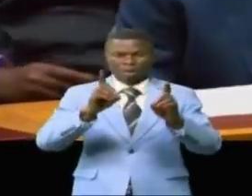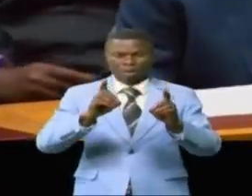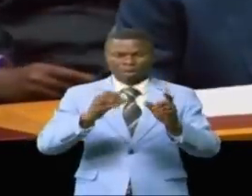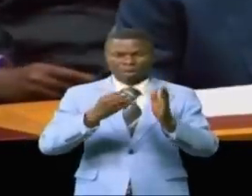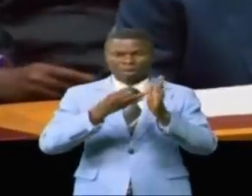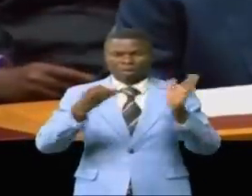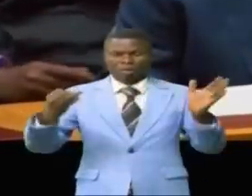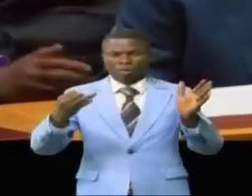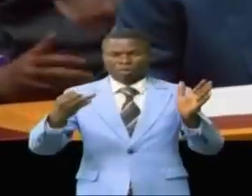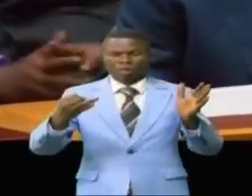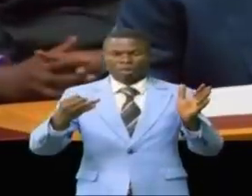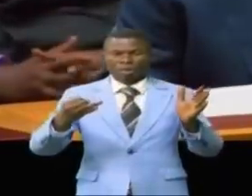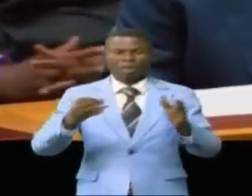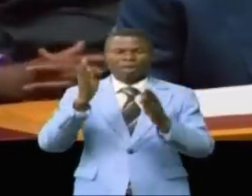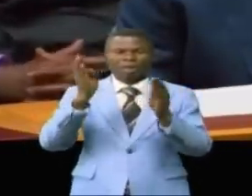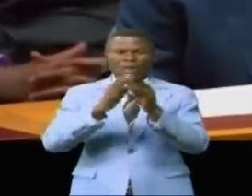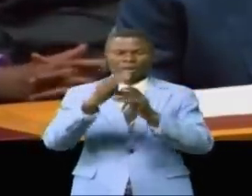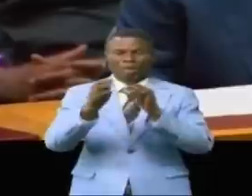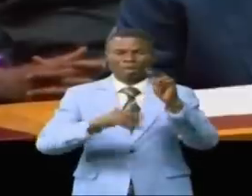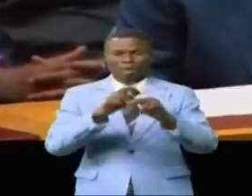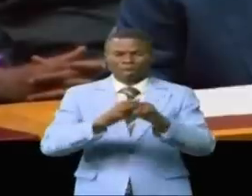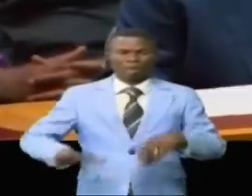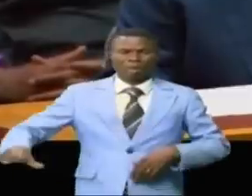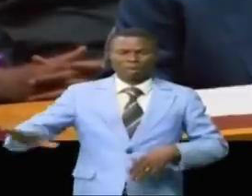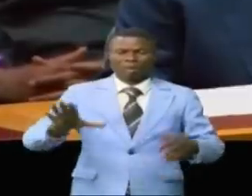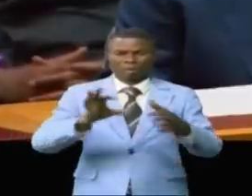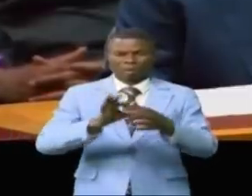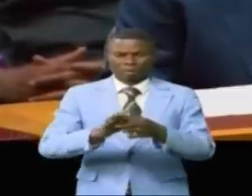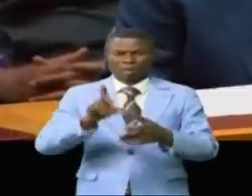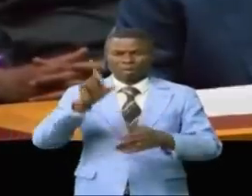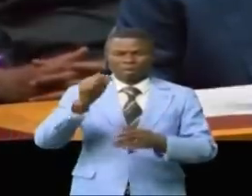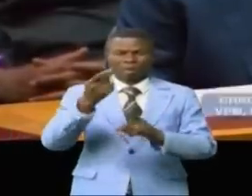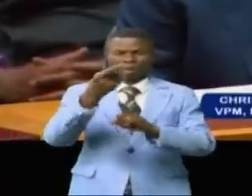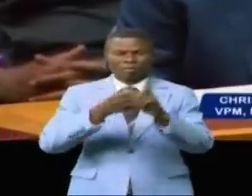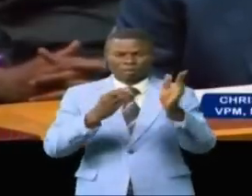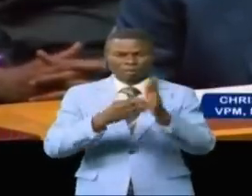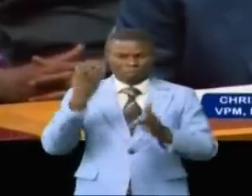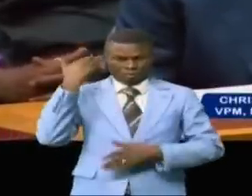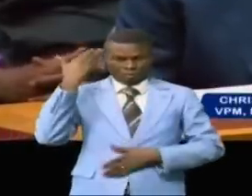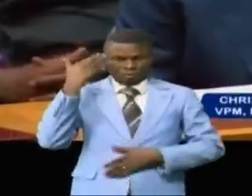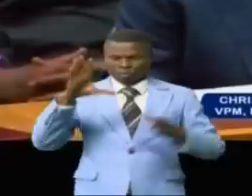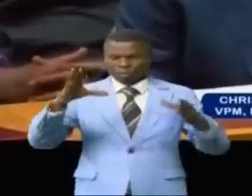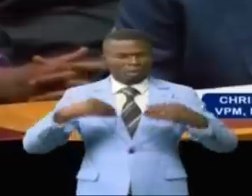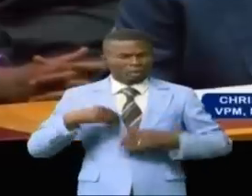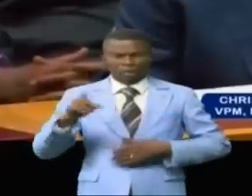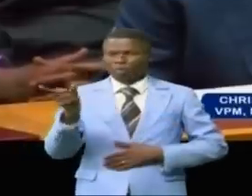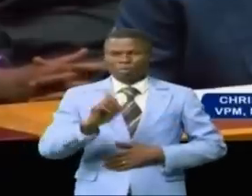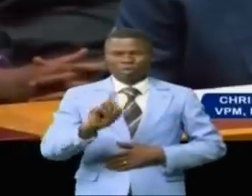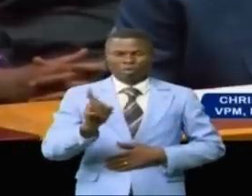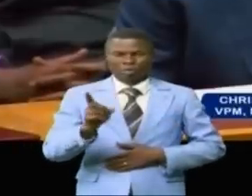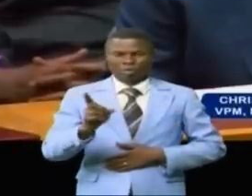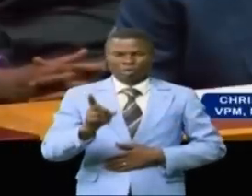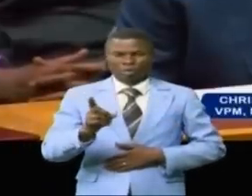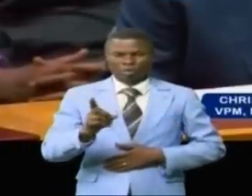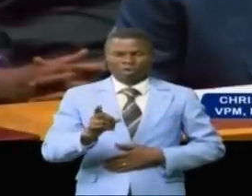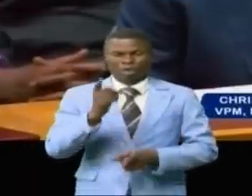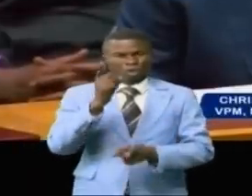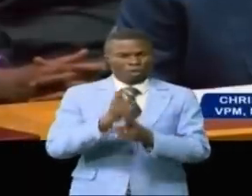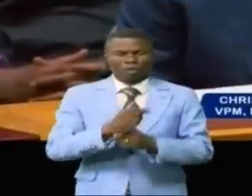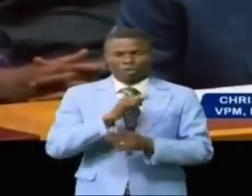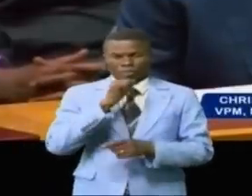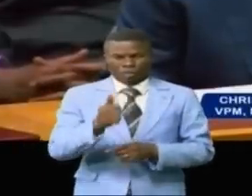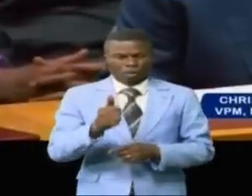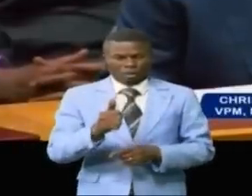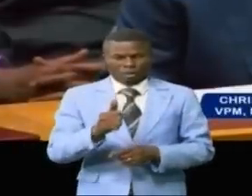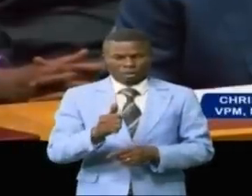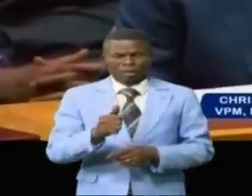70e session de l'Assemblée générale des Nations Unies le 20 septembre en cours, il est inadmissible et injuste. Et